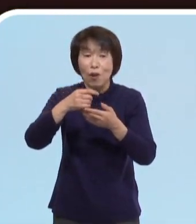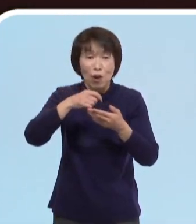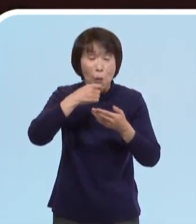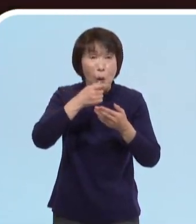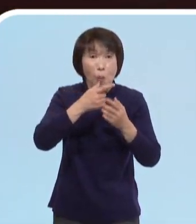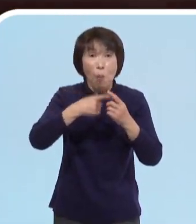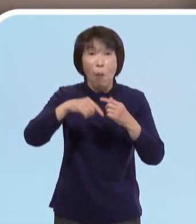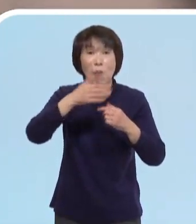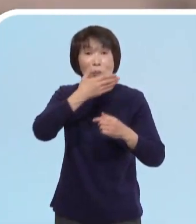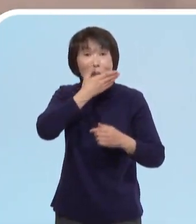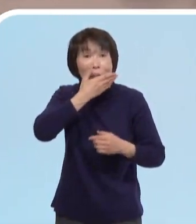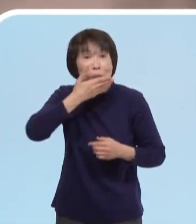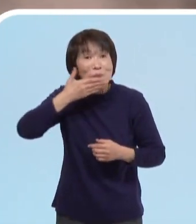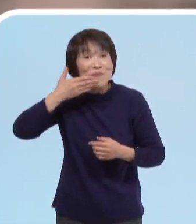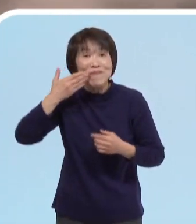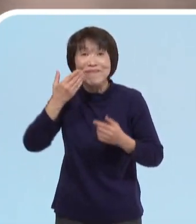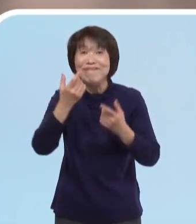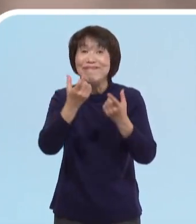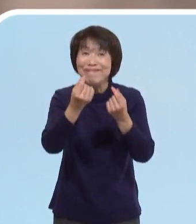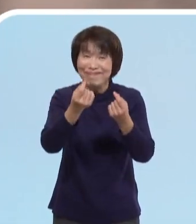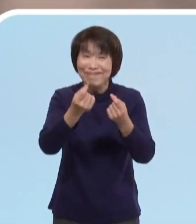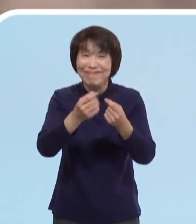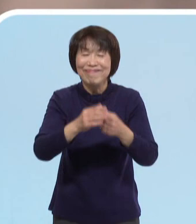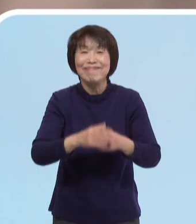味しさが倍増しますね。